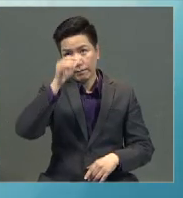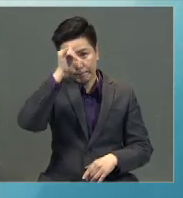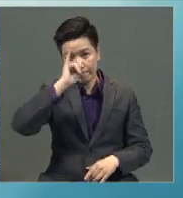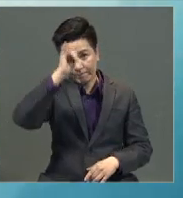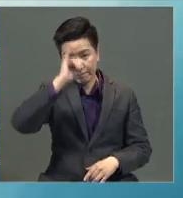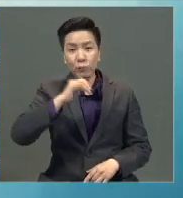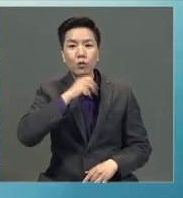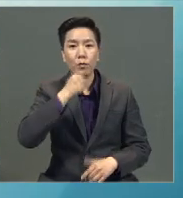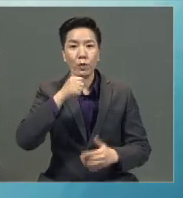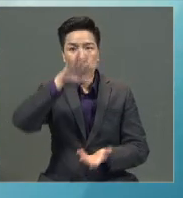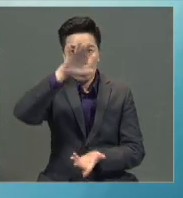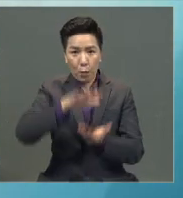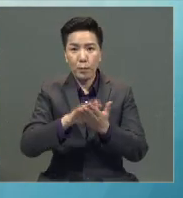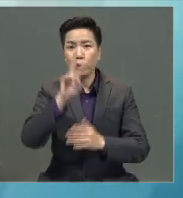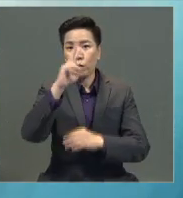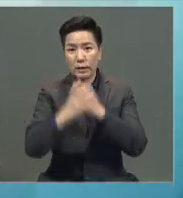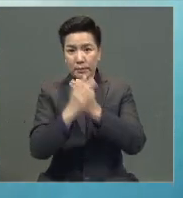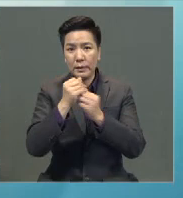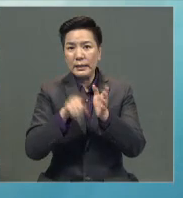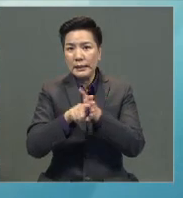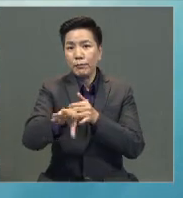แล้วสารัชอเมริการวมถึงเนเธอร์แลนด์ด้วยอันนี้คือ2สัปดาห์ที่ผ่านมาพอไปย้อนกลับไป